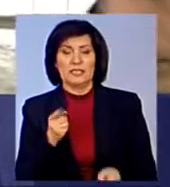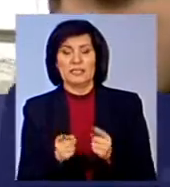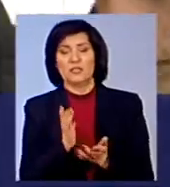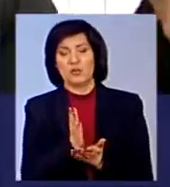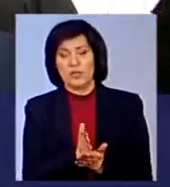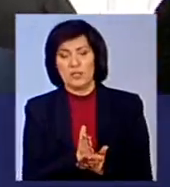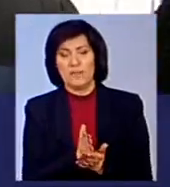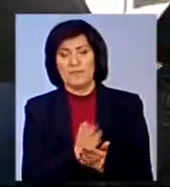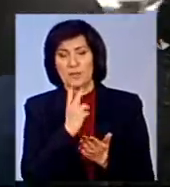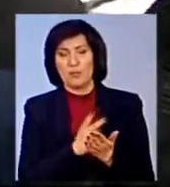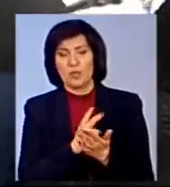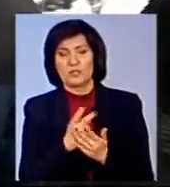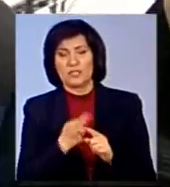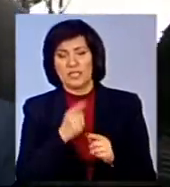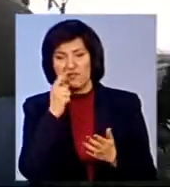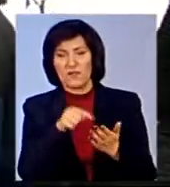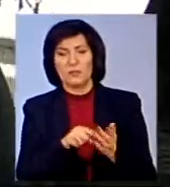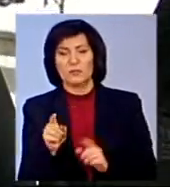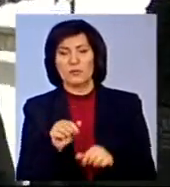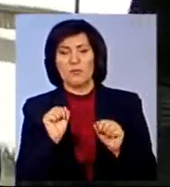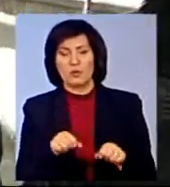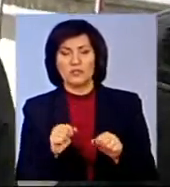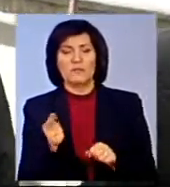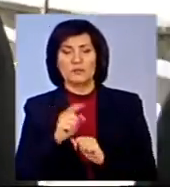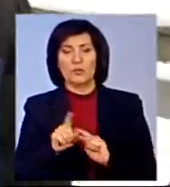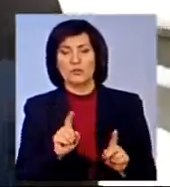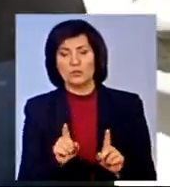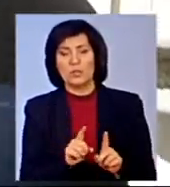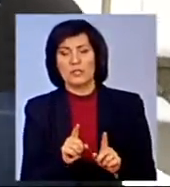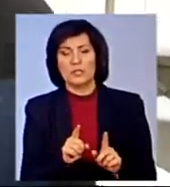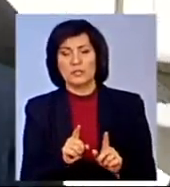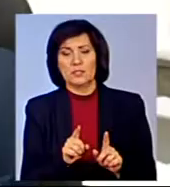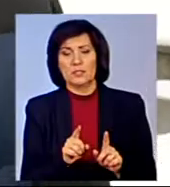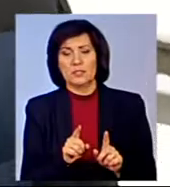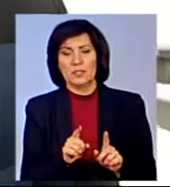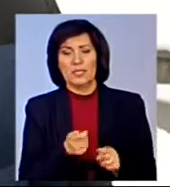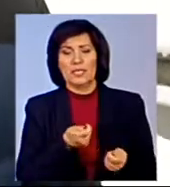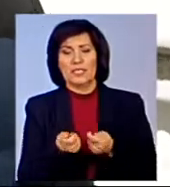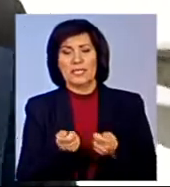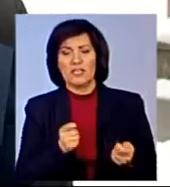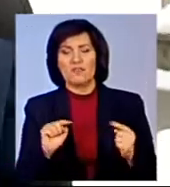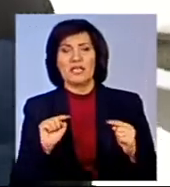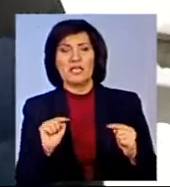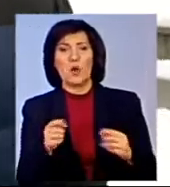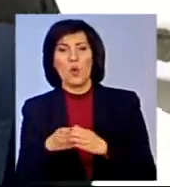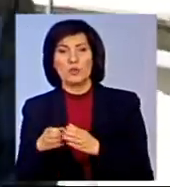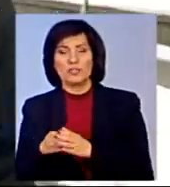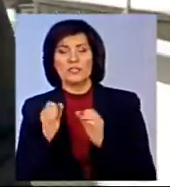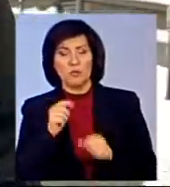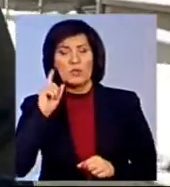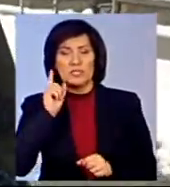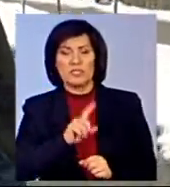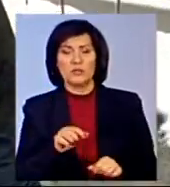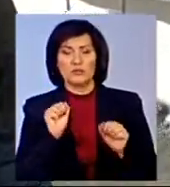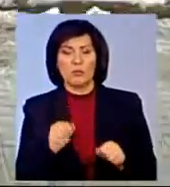є показання, які вказують, що можливість того, що керівники опозиції дійсно могли знати про те, що